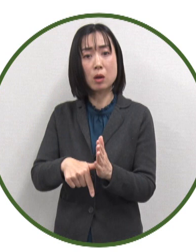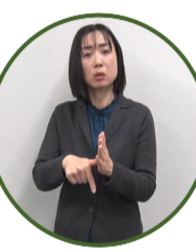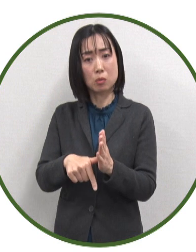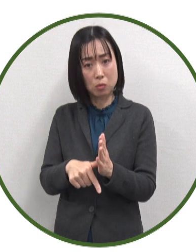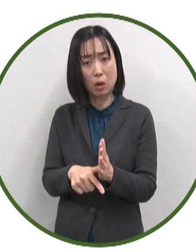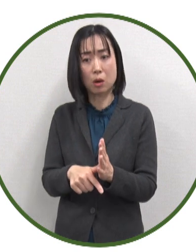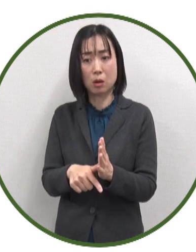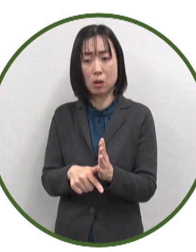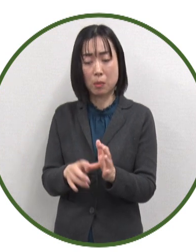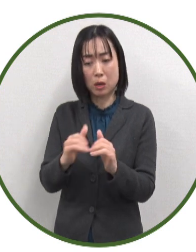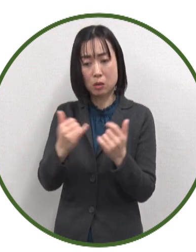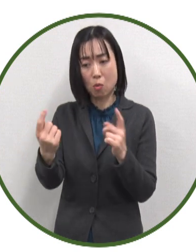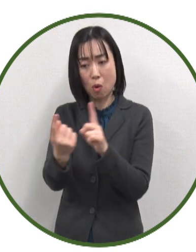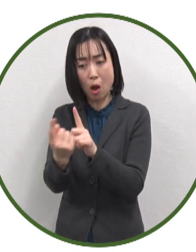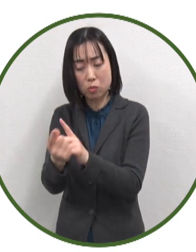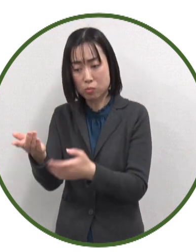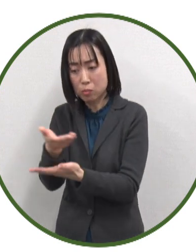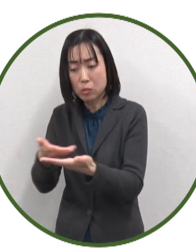少させるために